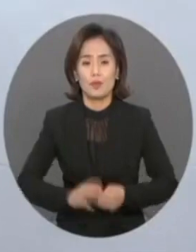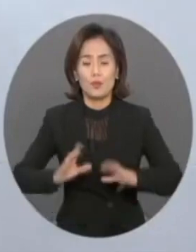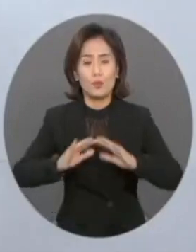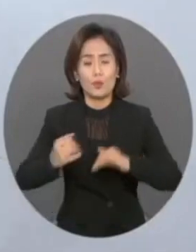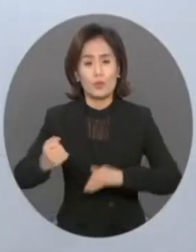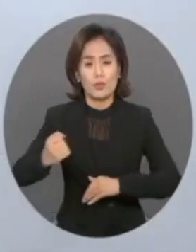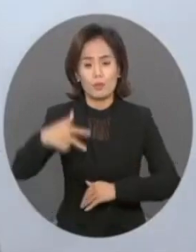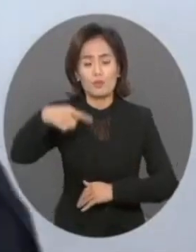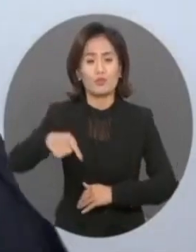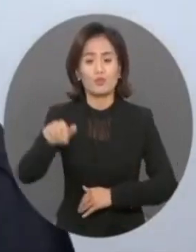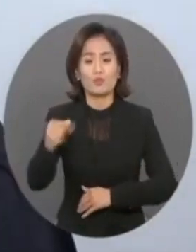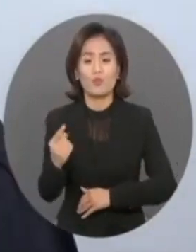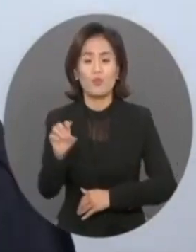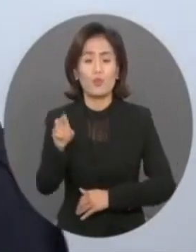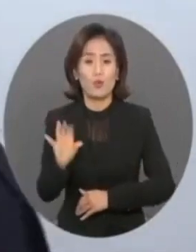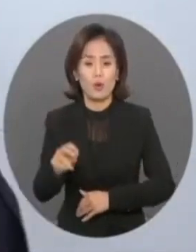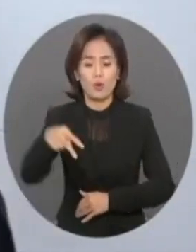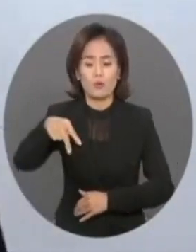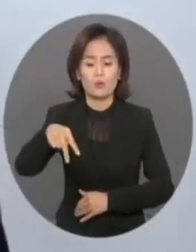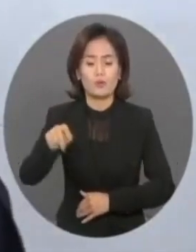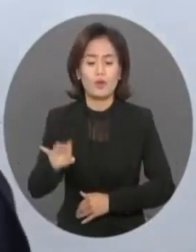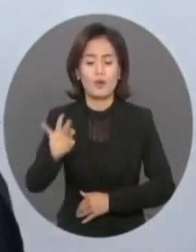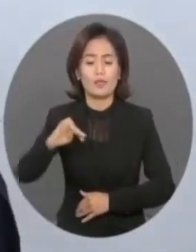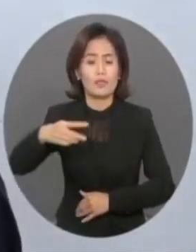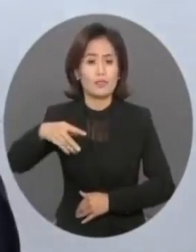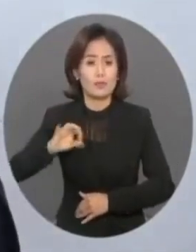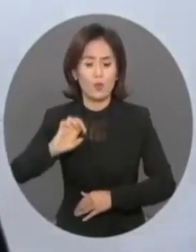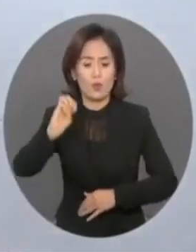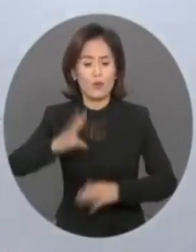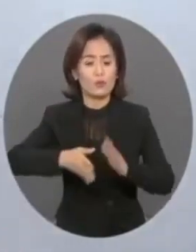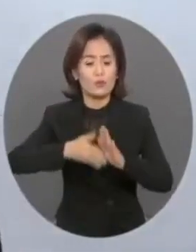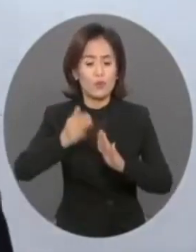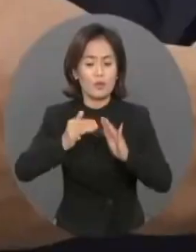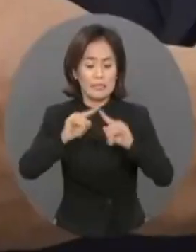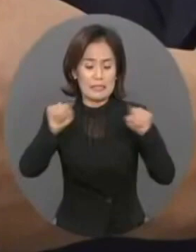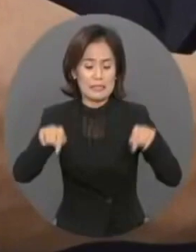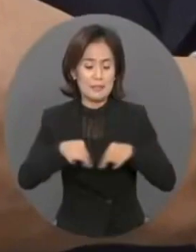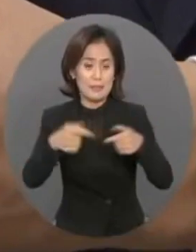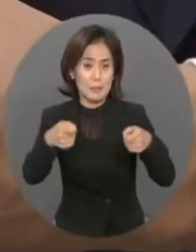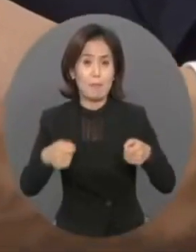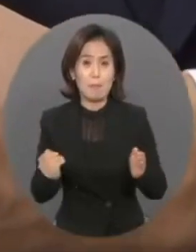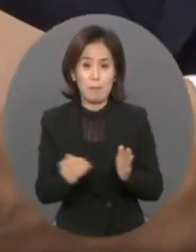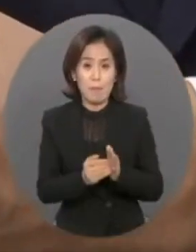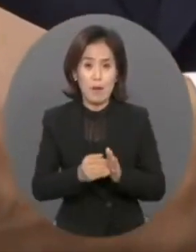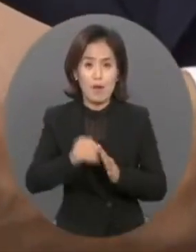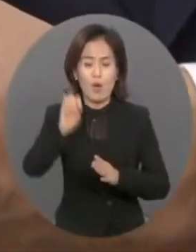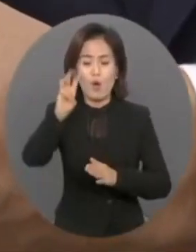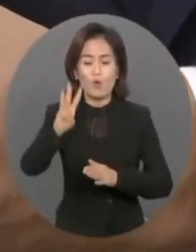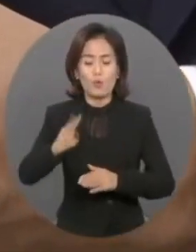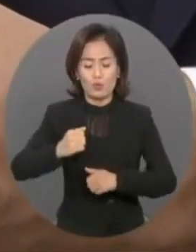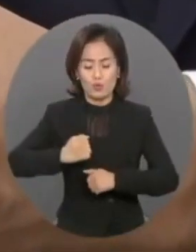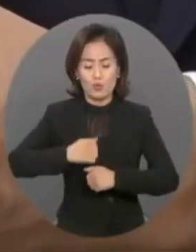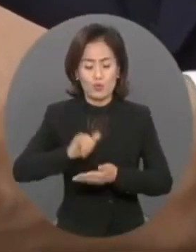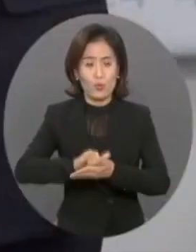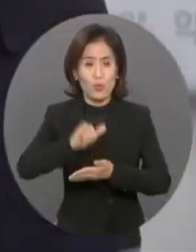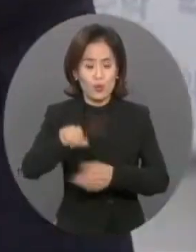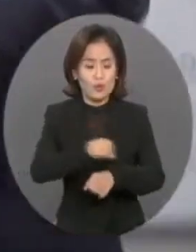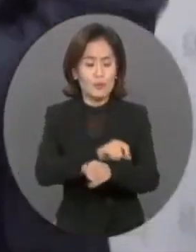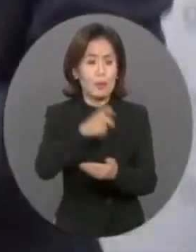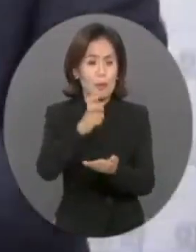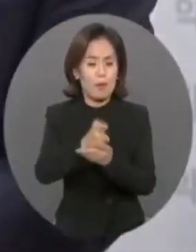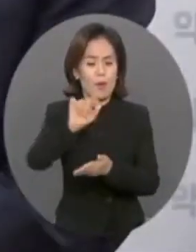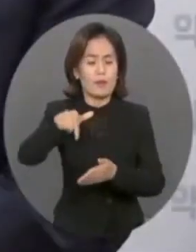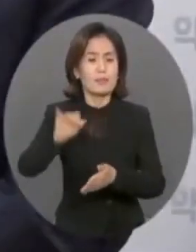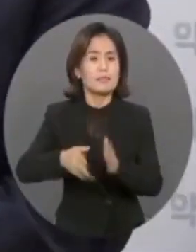국민의 힘 주호영 원내대표와 성일종 정책이 의장이 명예 광주시민이 됐습니다 군공항 특별법 통과를 위해 국회를 찾은